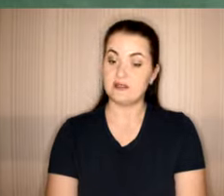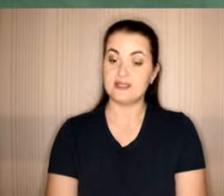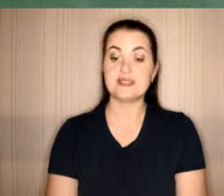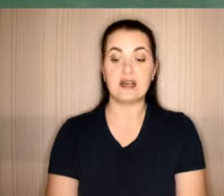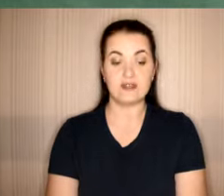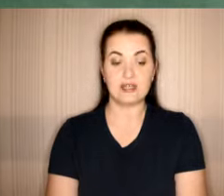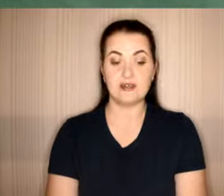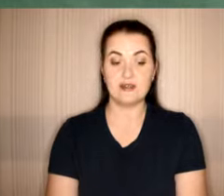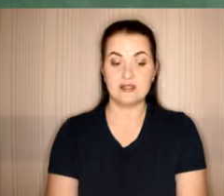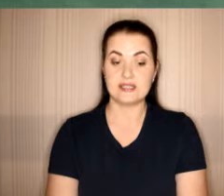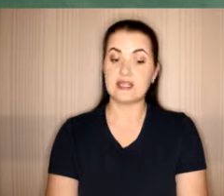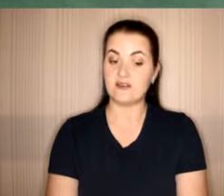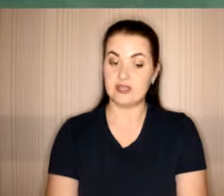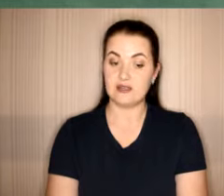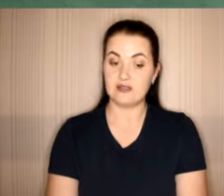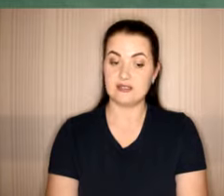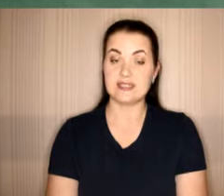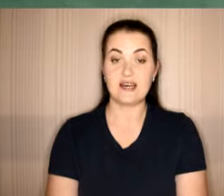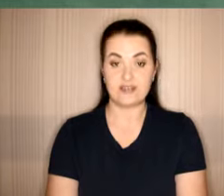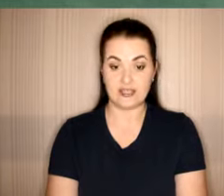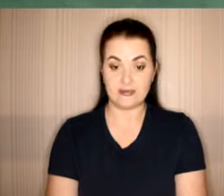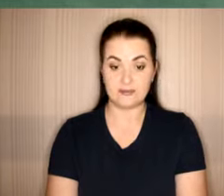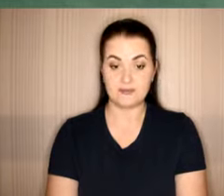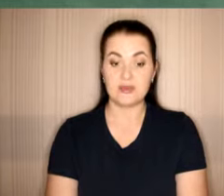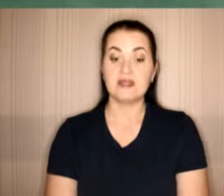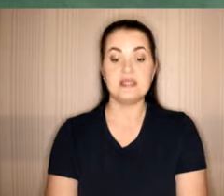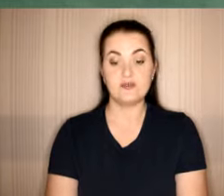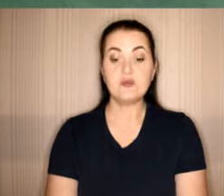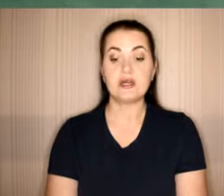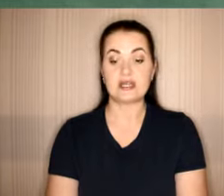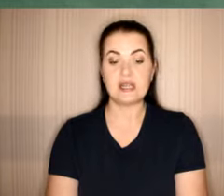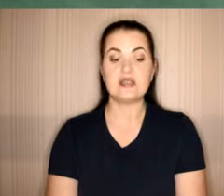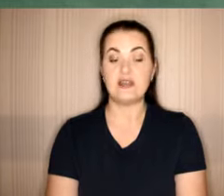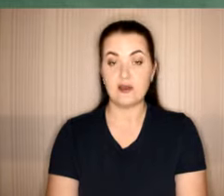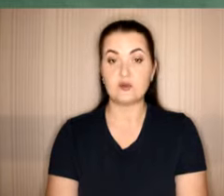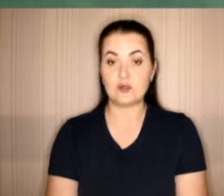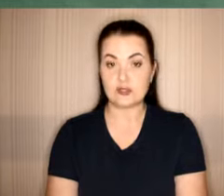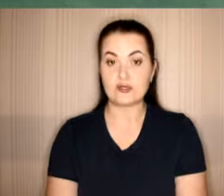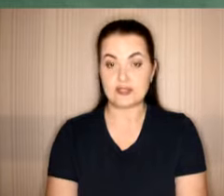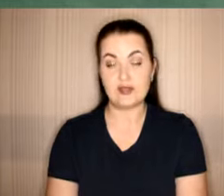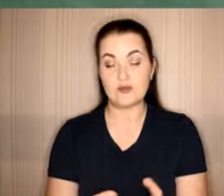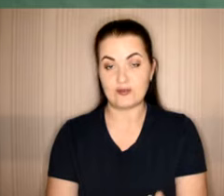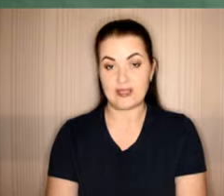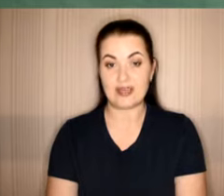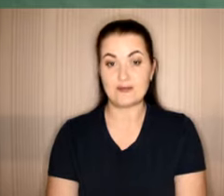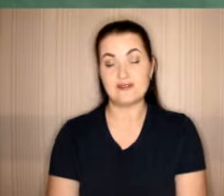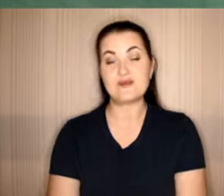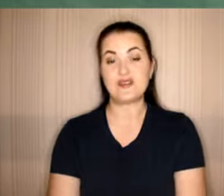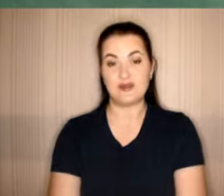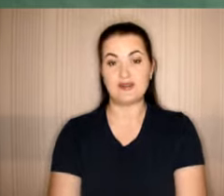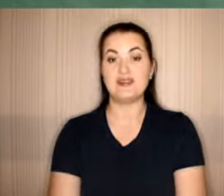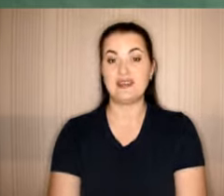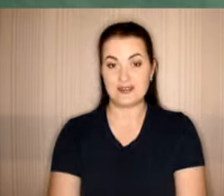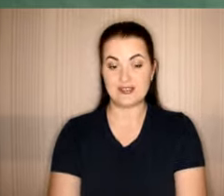славен, славнає, славнеє, славнії. Ці форми характерні для художнього стилю мовлення, як ми з